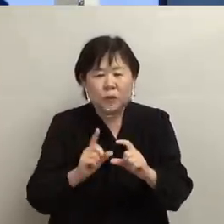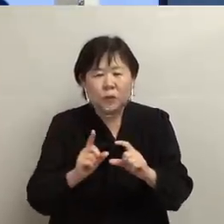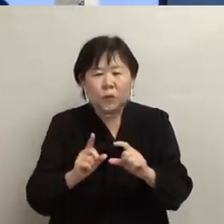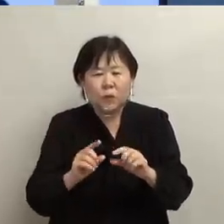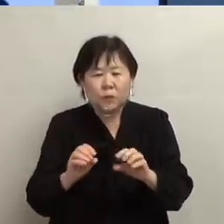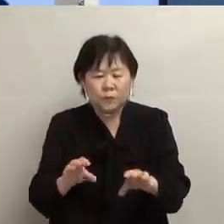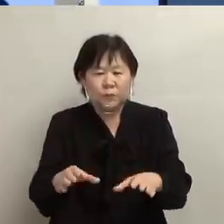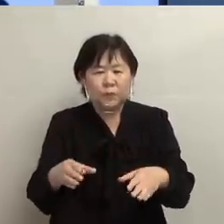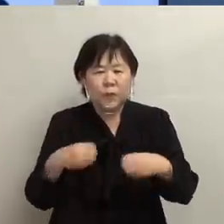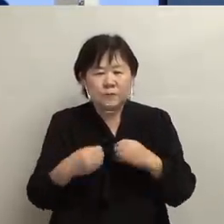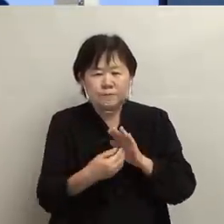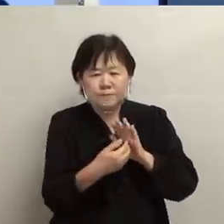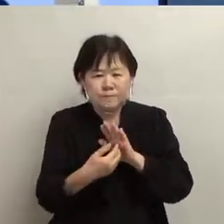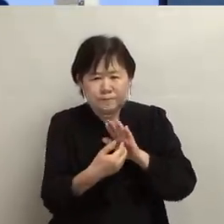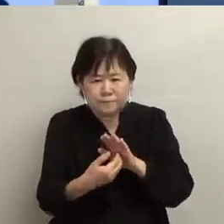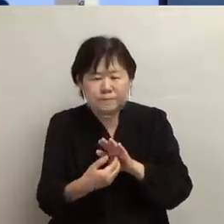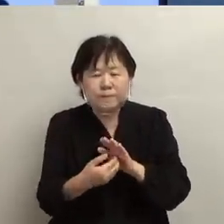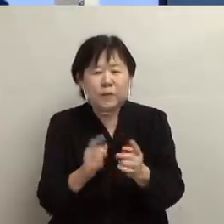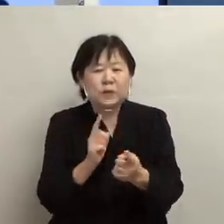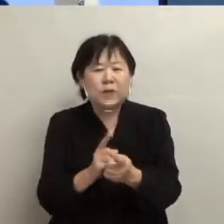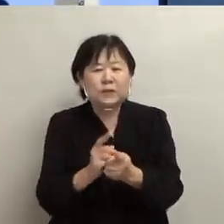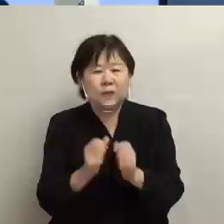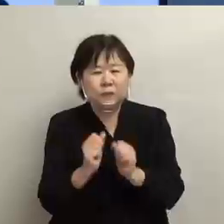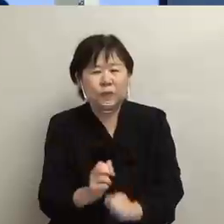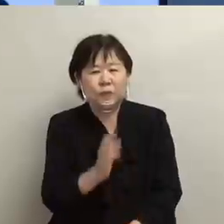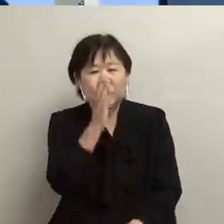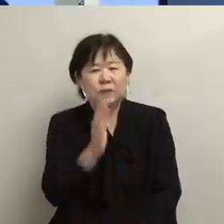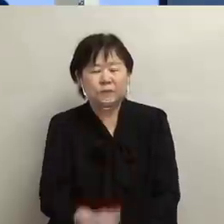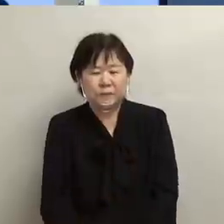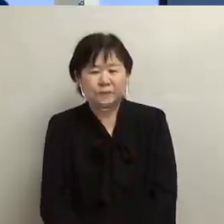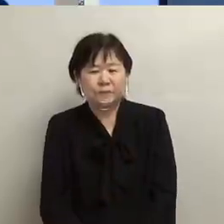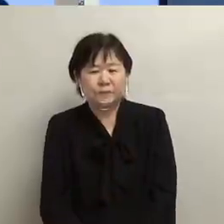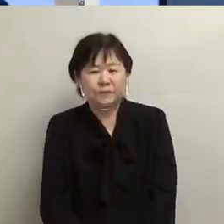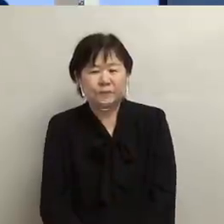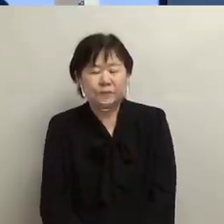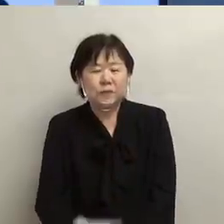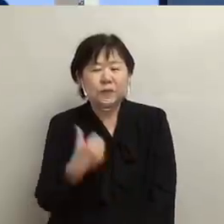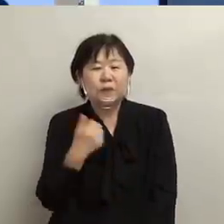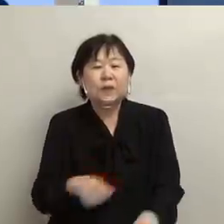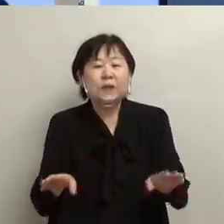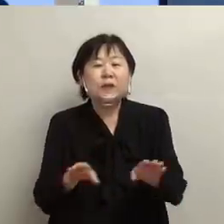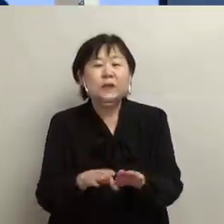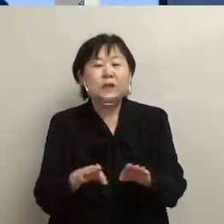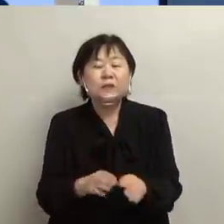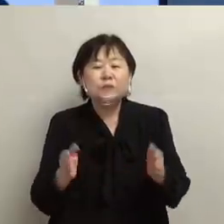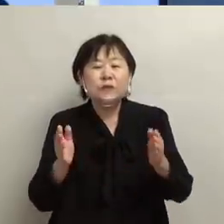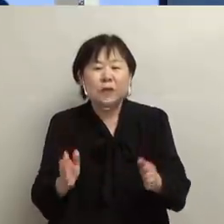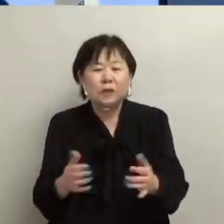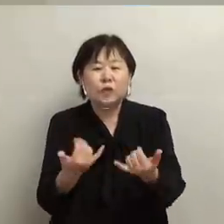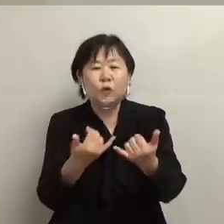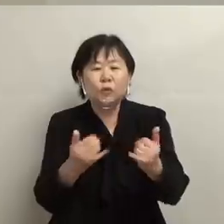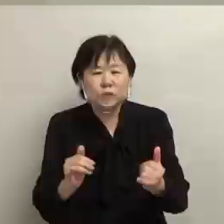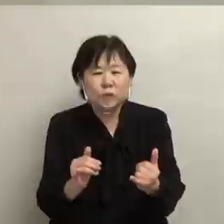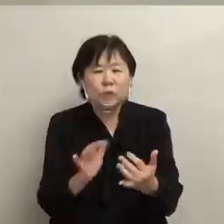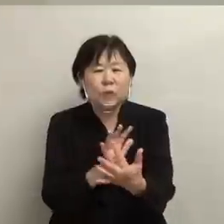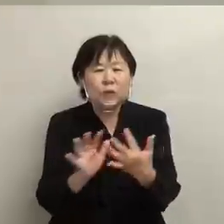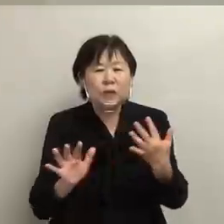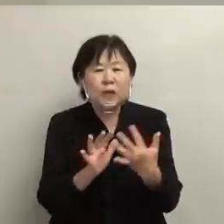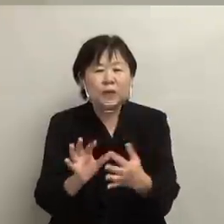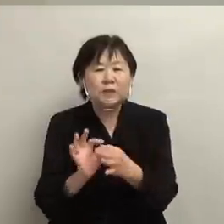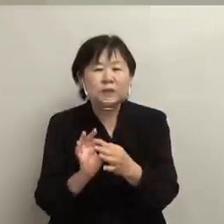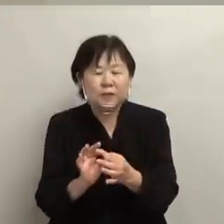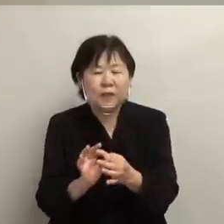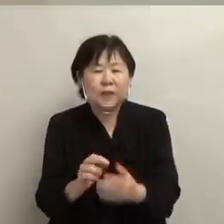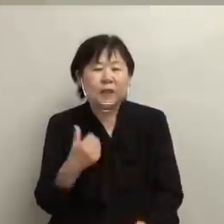徹底していただきたいと思っていますついた夏休み期間中の神に関する分析結果を報告します次のスライドをご覧下さい